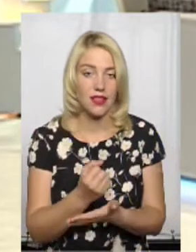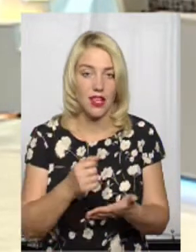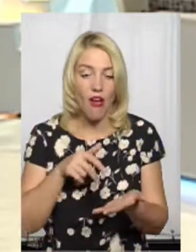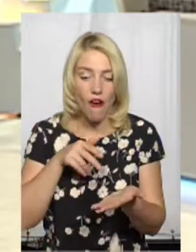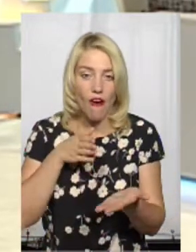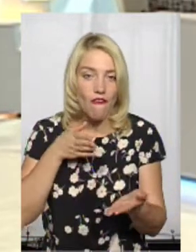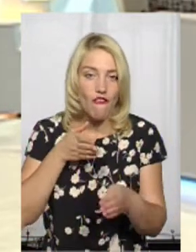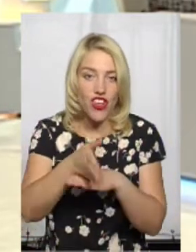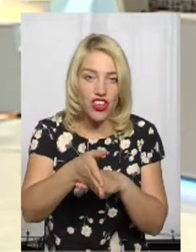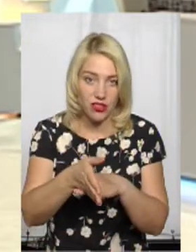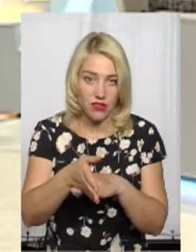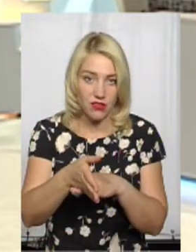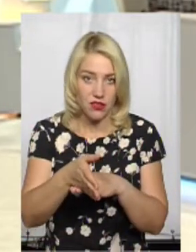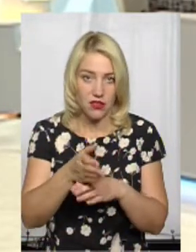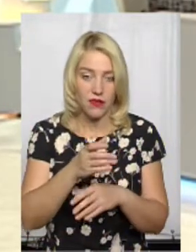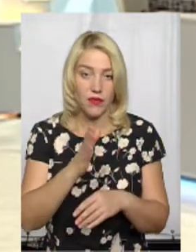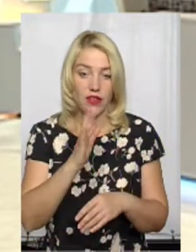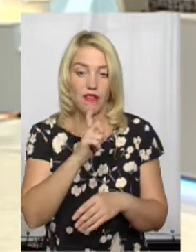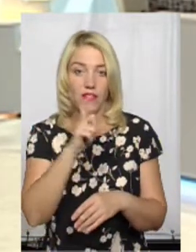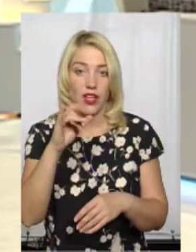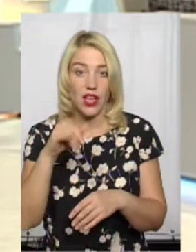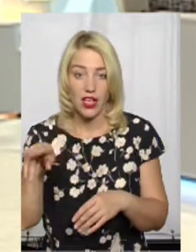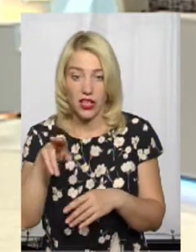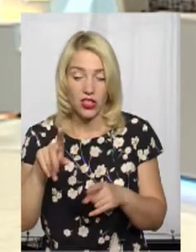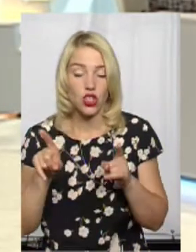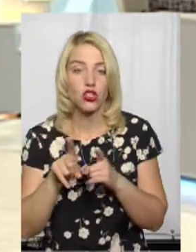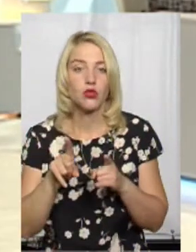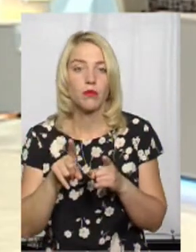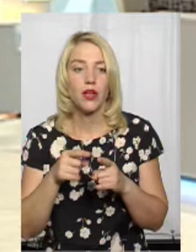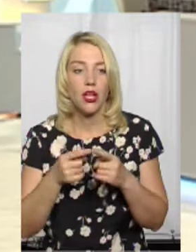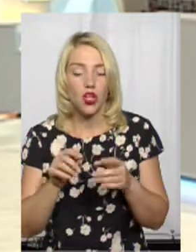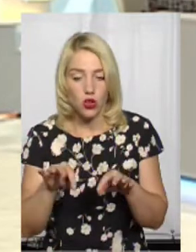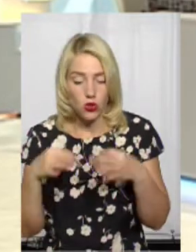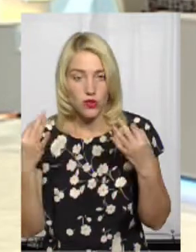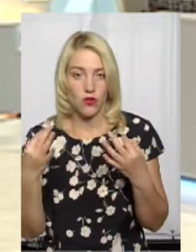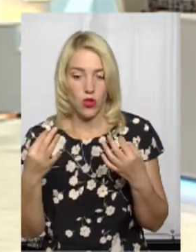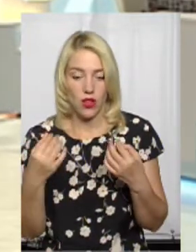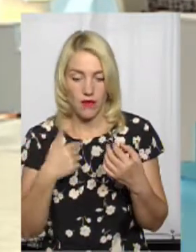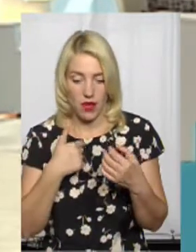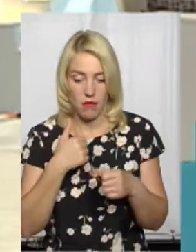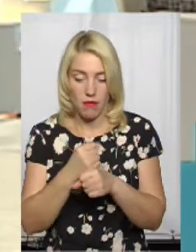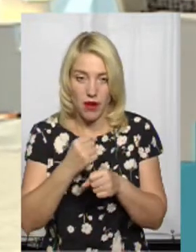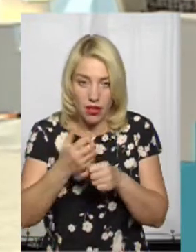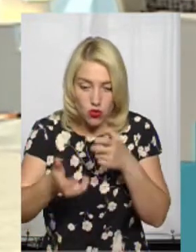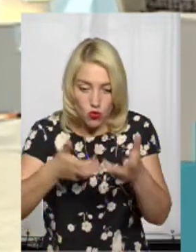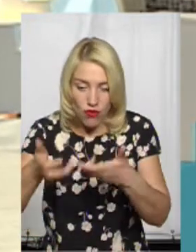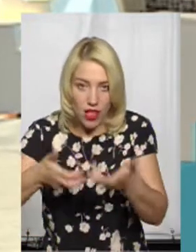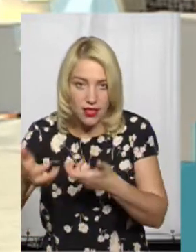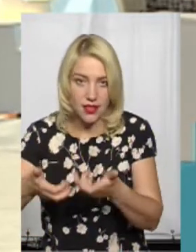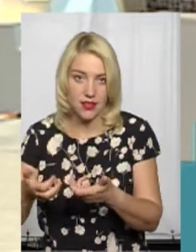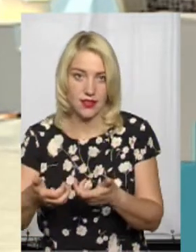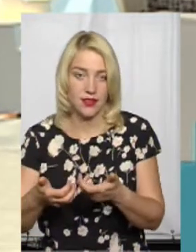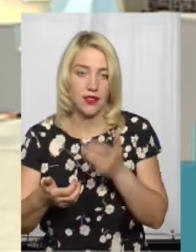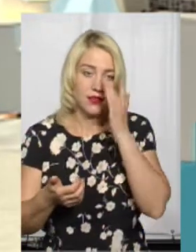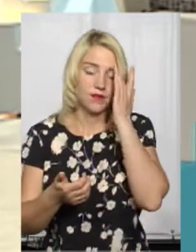вхід, і такий вхід, щоб він дозволив потім, скажімо, працівникам, археологам працювати там, ефективно, а не працювати.